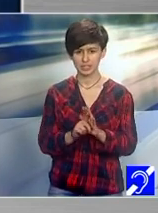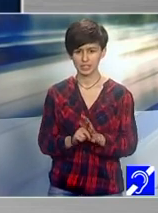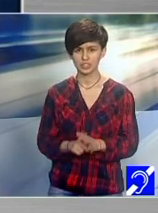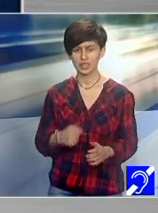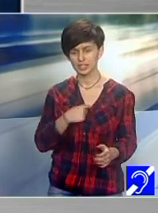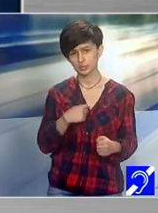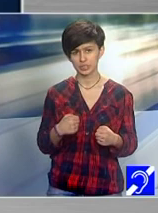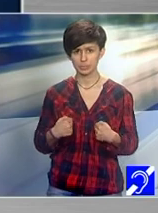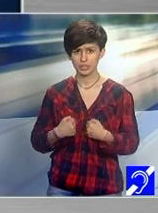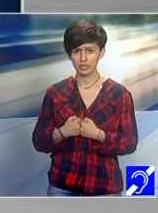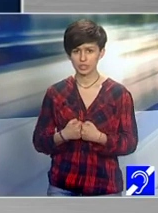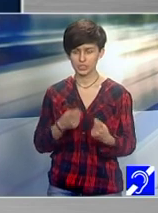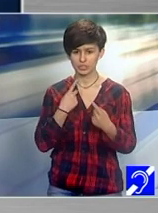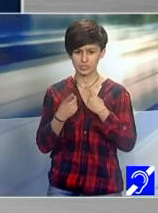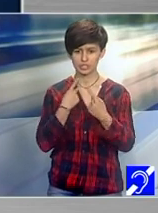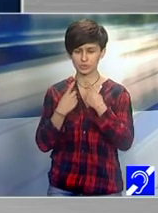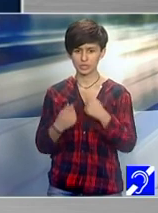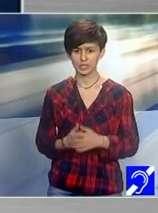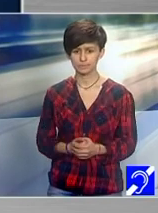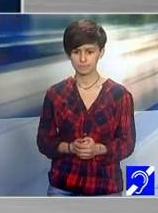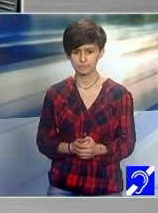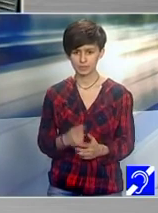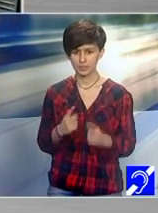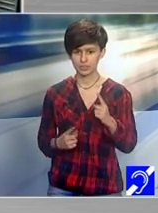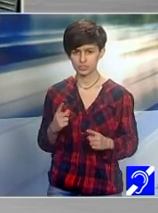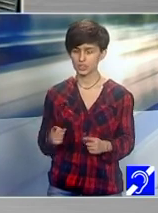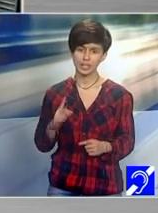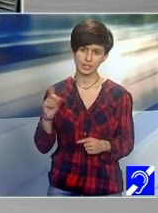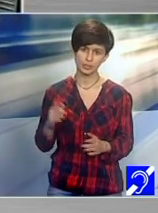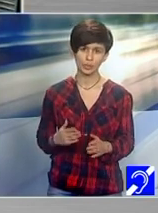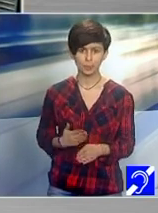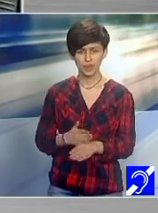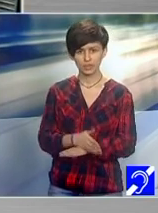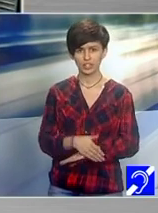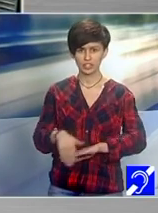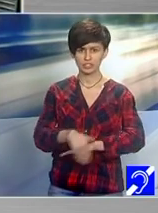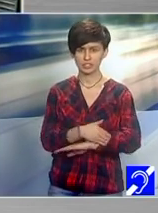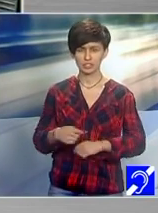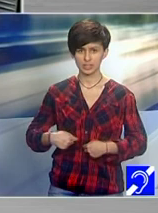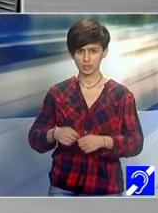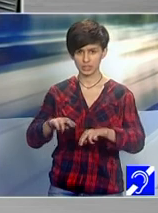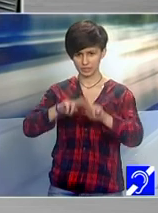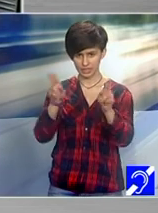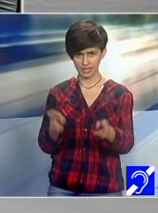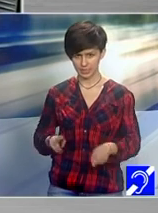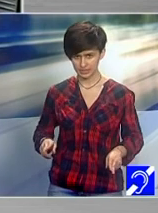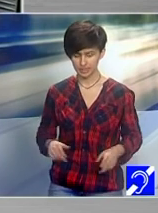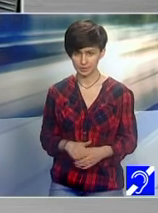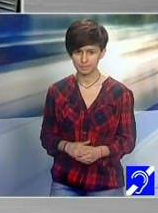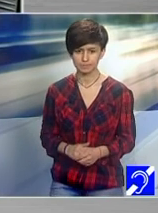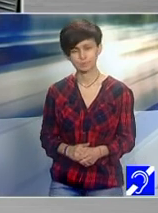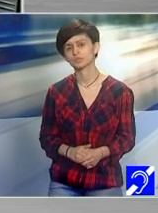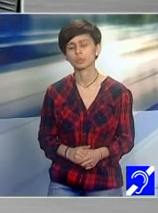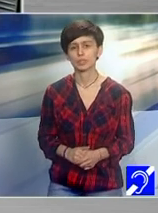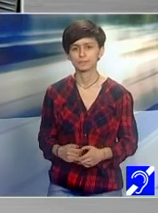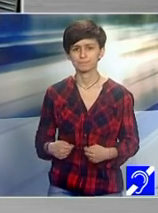cum spune, evident că vor ieși toate federațiile în stradă, dacă nu va fi absolut niciun fel de creștere, mai ales că la ultima comisie de dialog social,